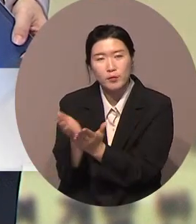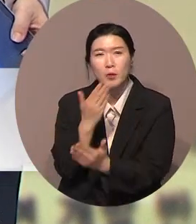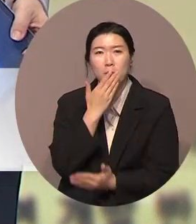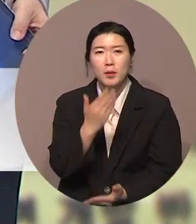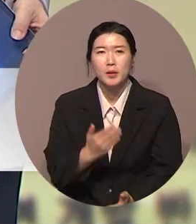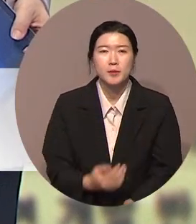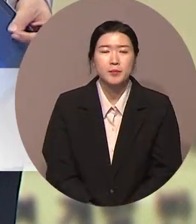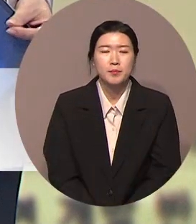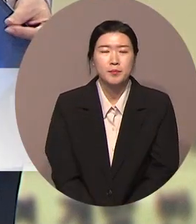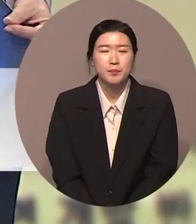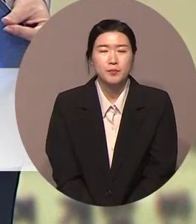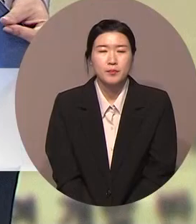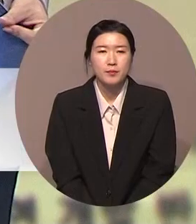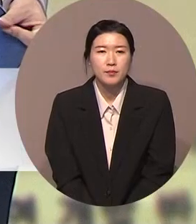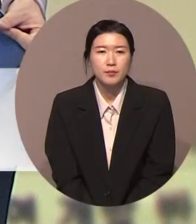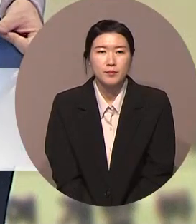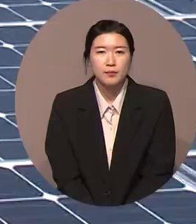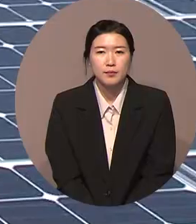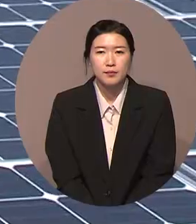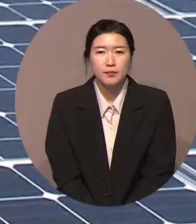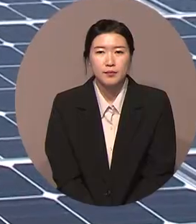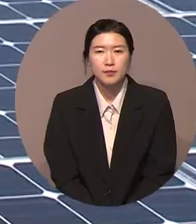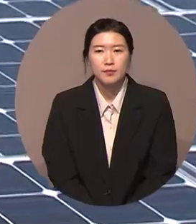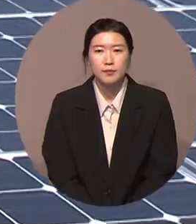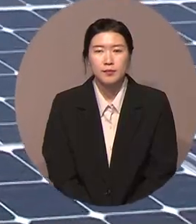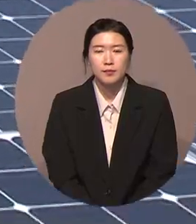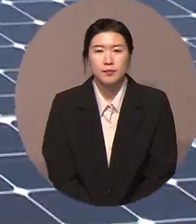김윤미 기자가 보도합니다.